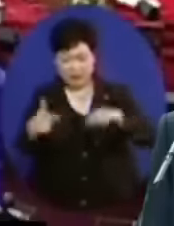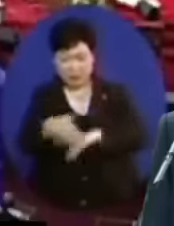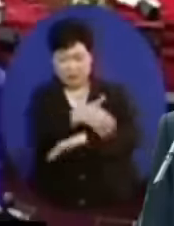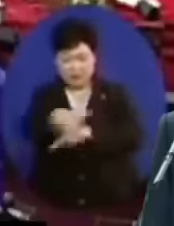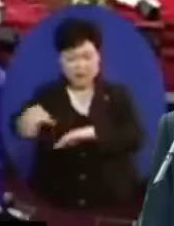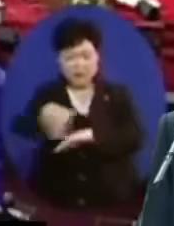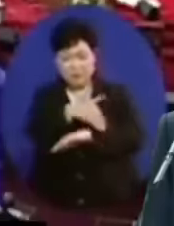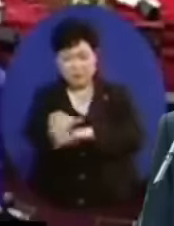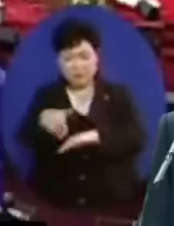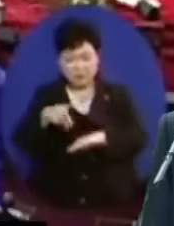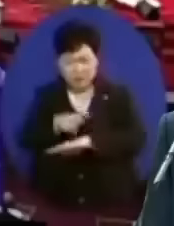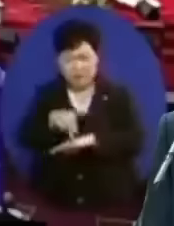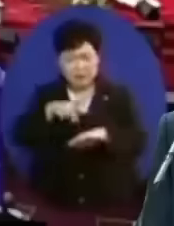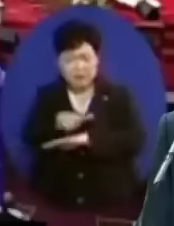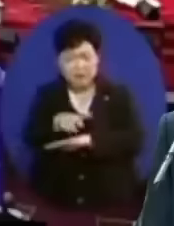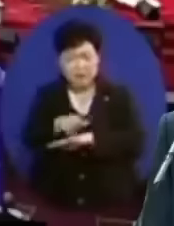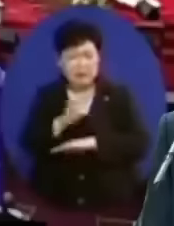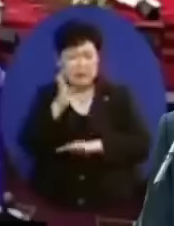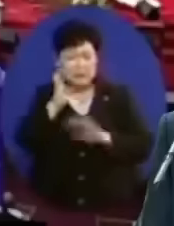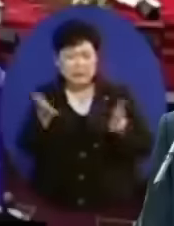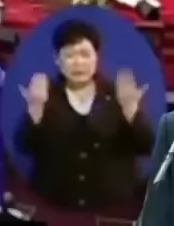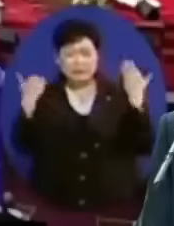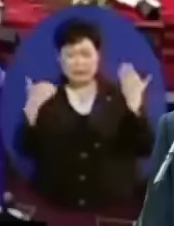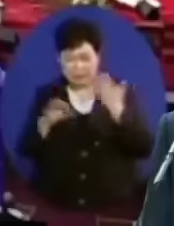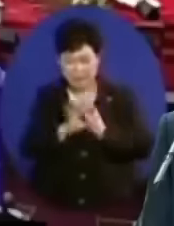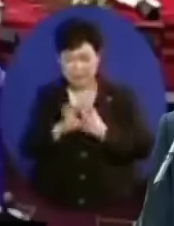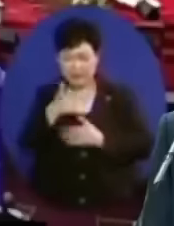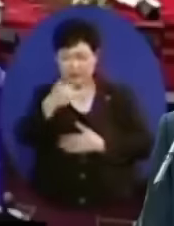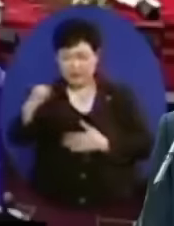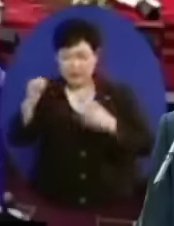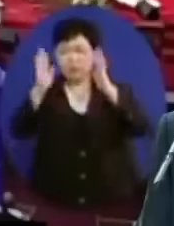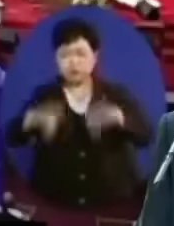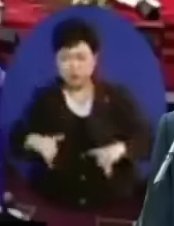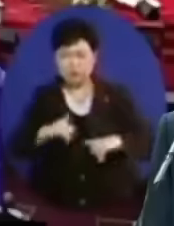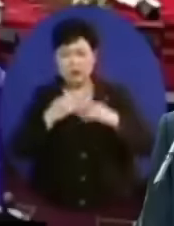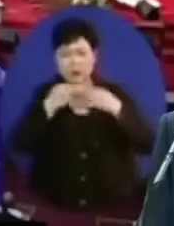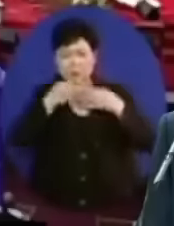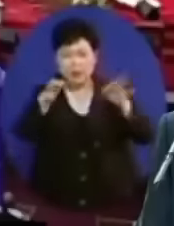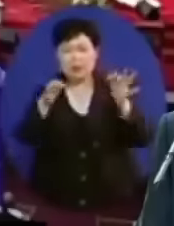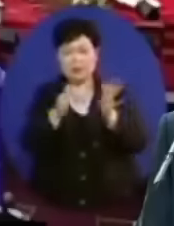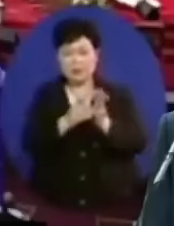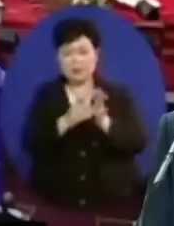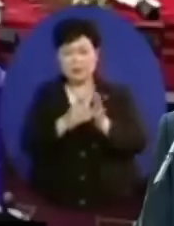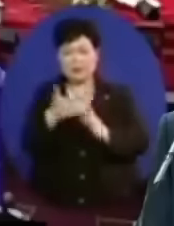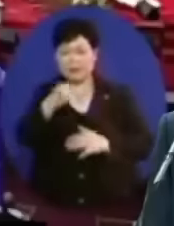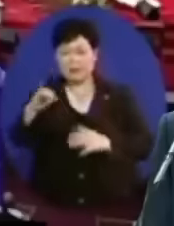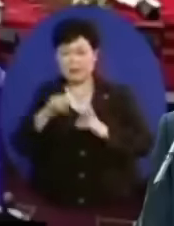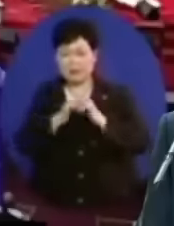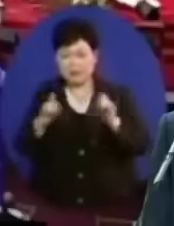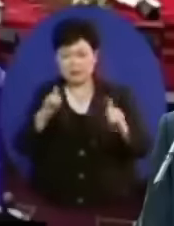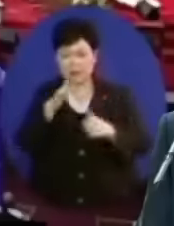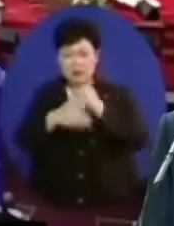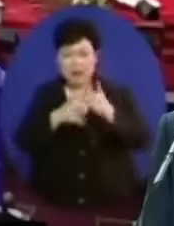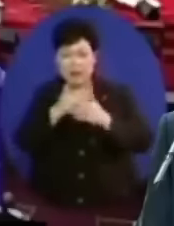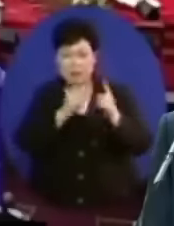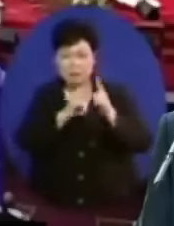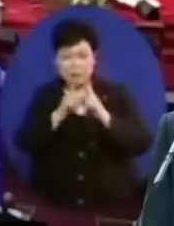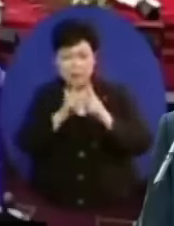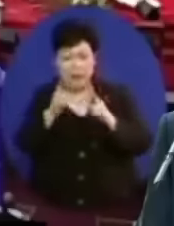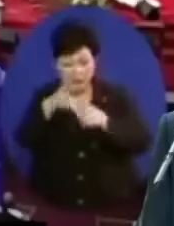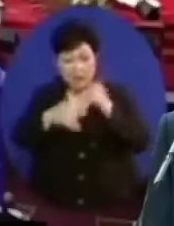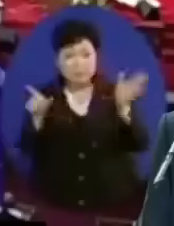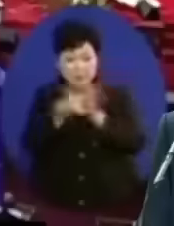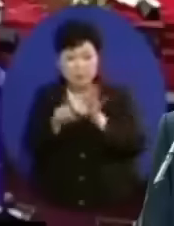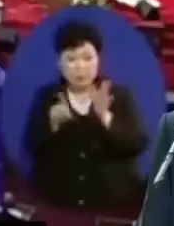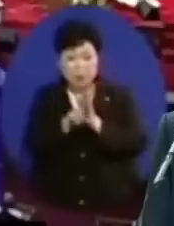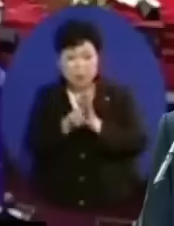외쳐 이르되 40일이 지나면 니느웨가 무너지리라 하며 니느웨 사람들이 하나님을 믿고 금식을 선포하고 높고 낮은